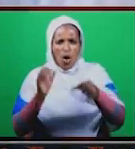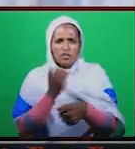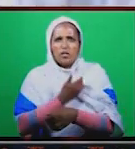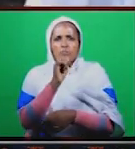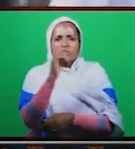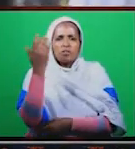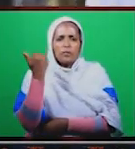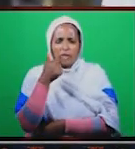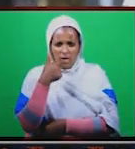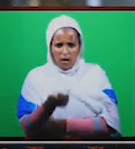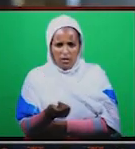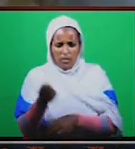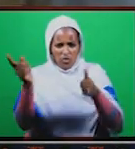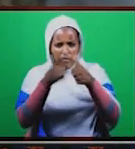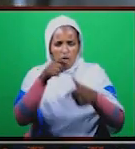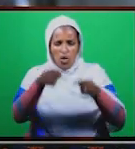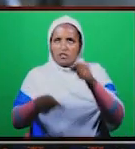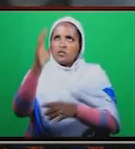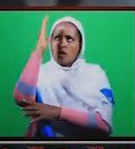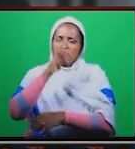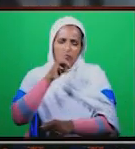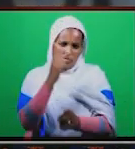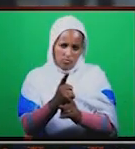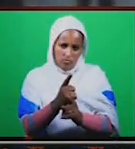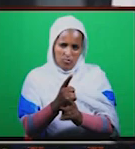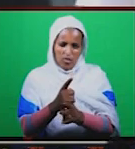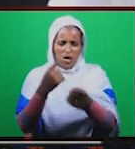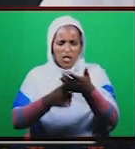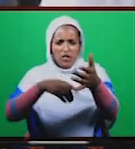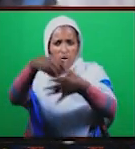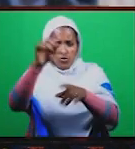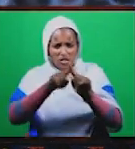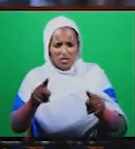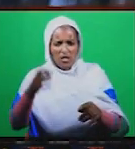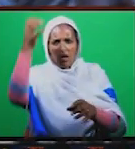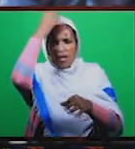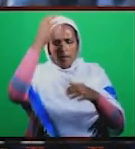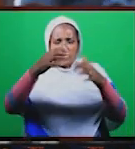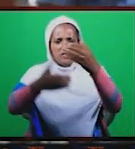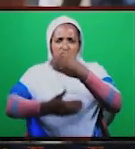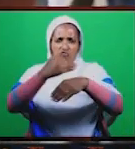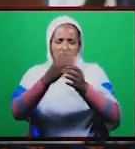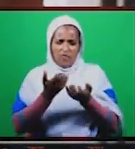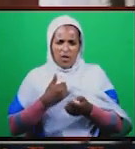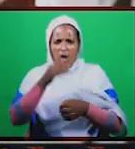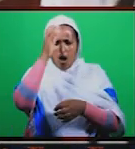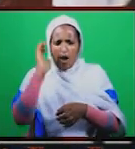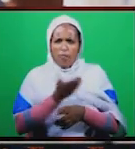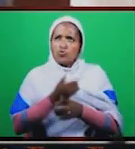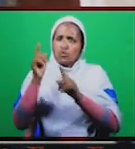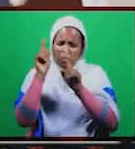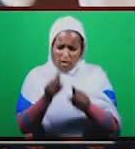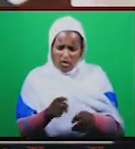የመኖር ተስፋችን ለምልሟል። ዋስትናችን ምንድን ነው እያልን ነበረ። በመጀመሪያ ዋስትና እግዚአብሔር ነው። ከዛ ውጭ